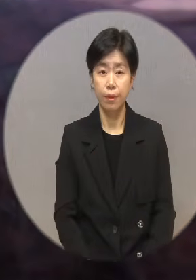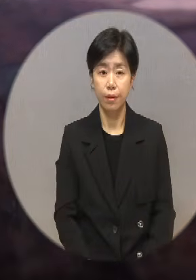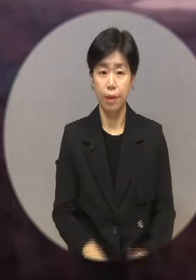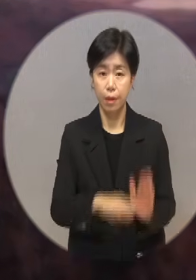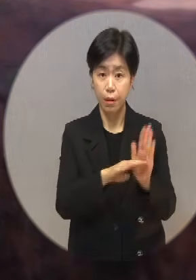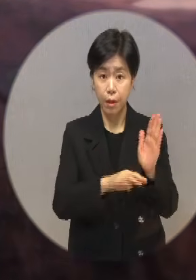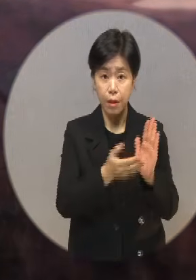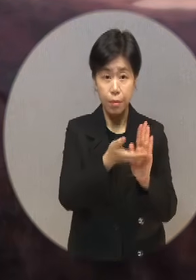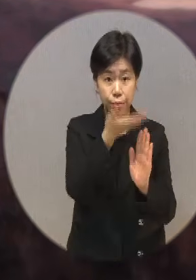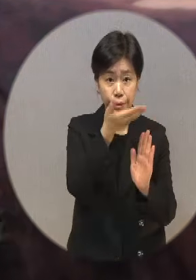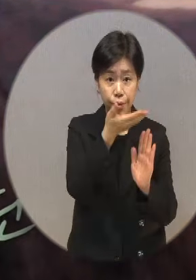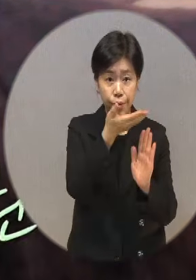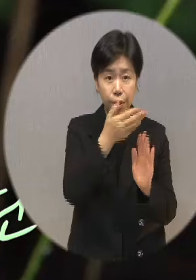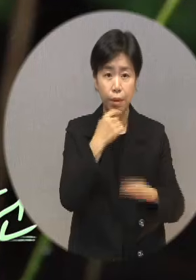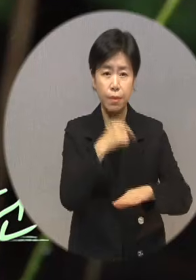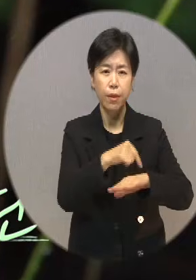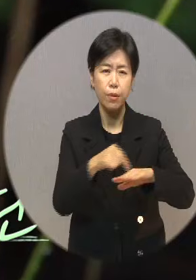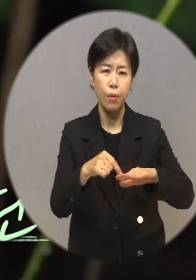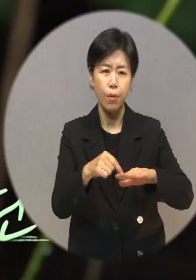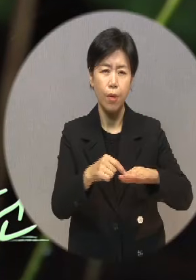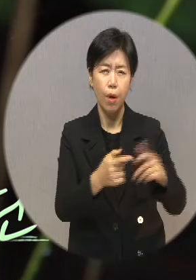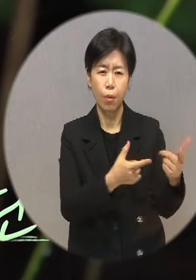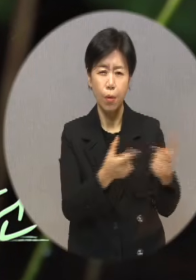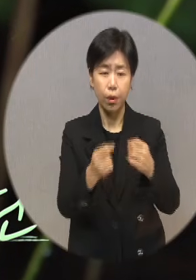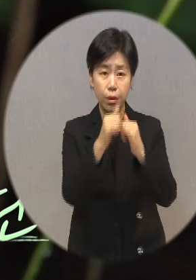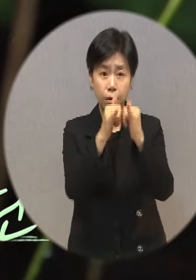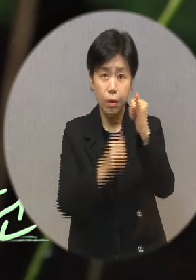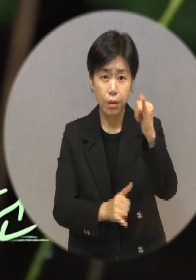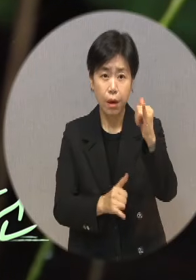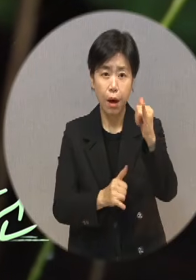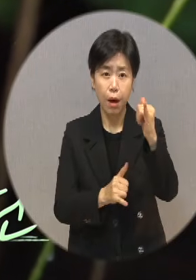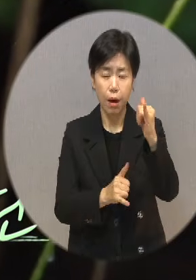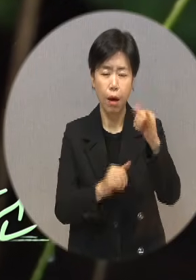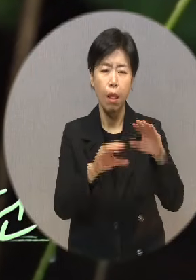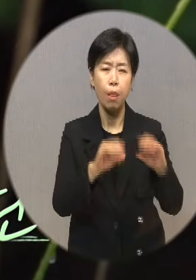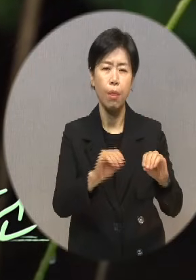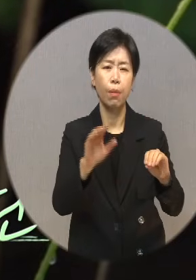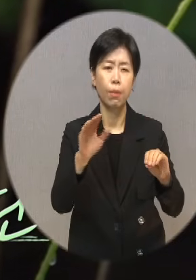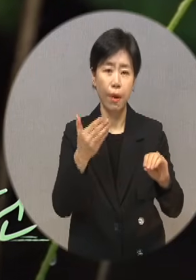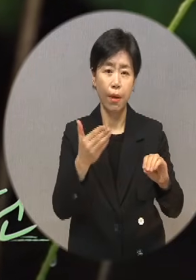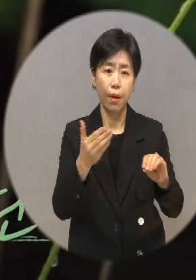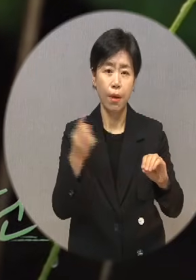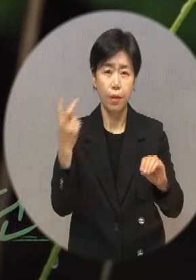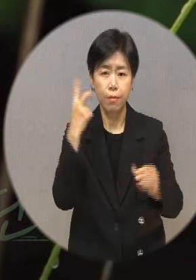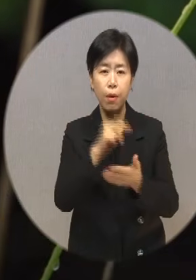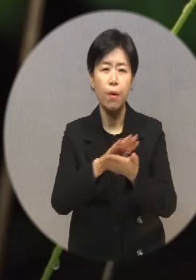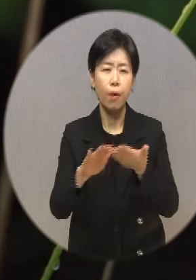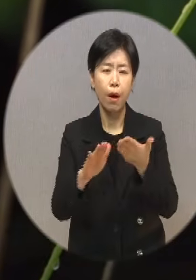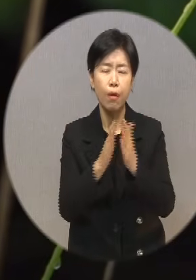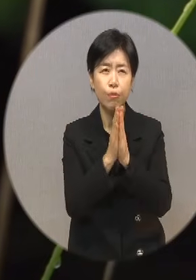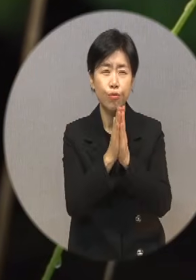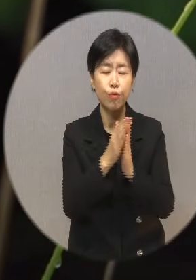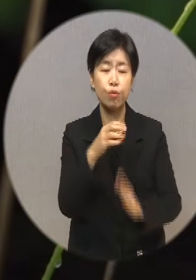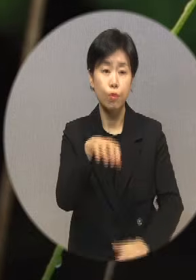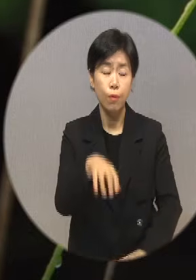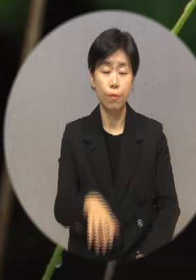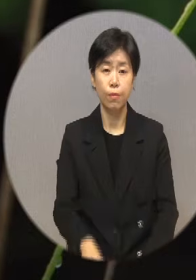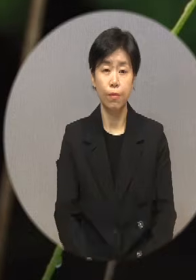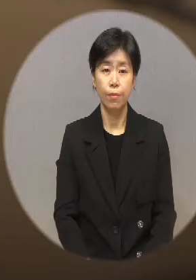남과 북, 민족 공동의 역사와 분단의 비극, 평화의 염원이 녹아있는 공간입니다.